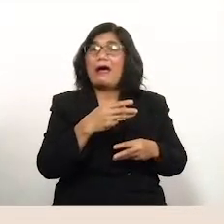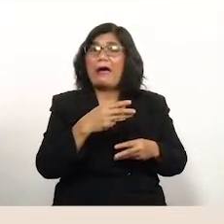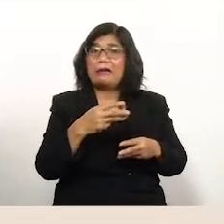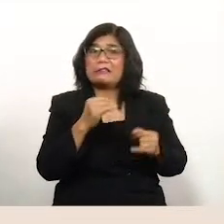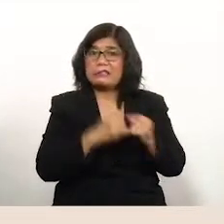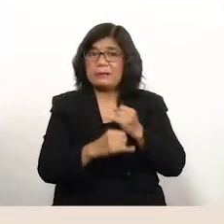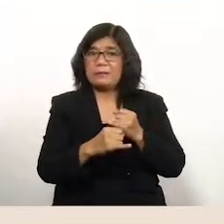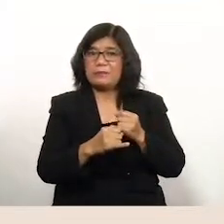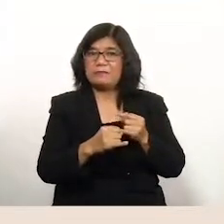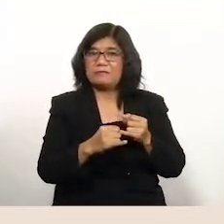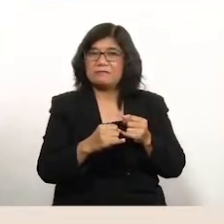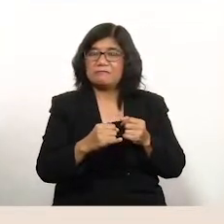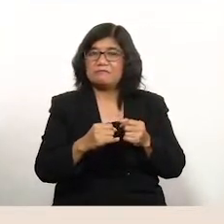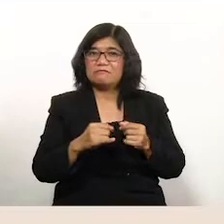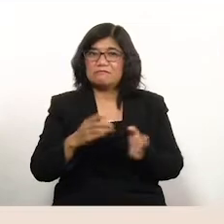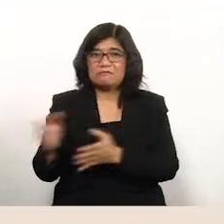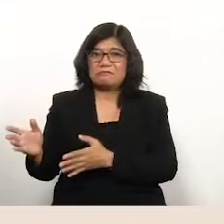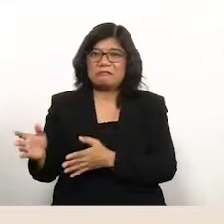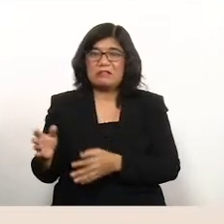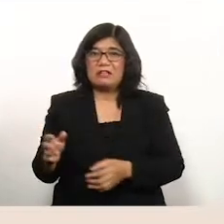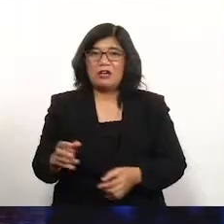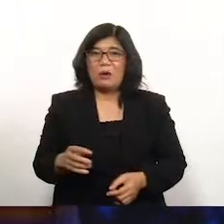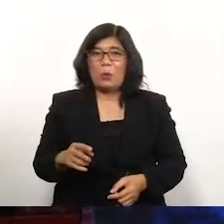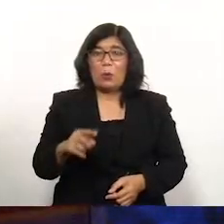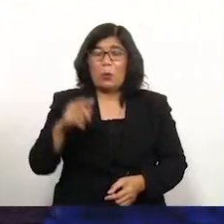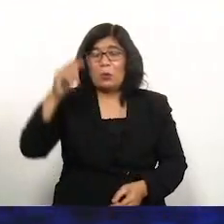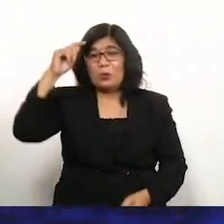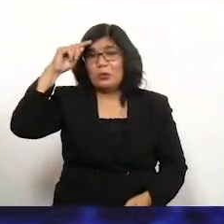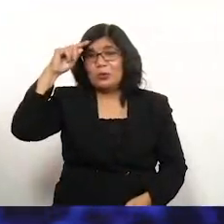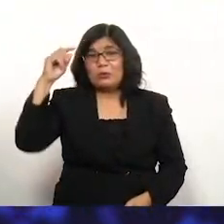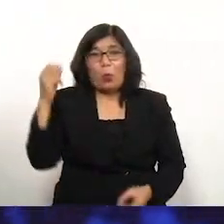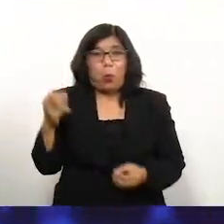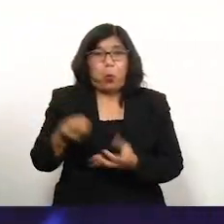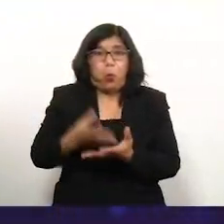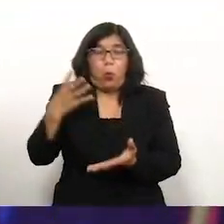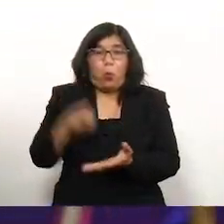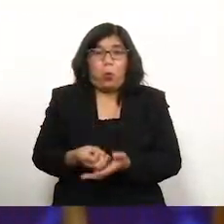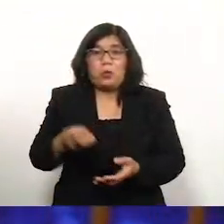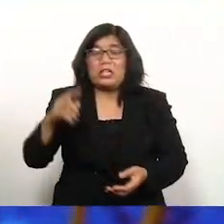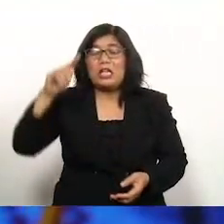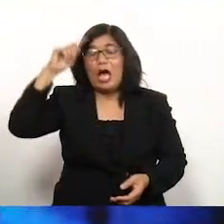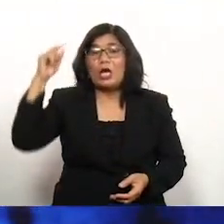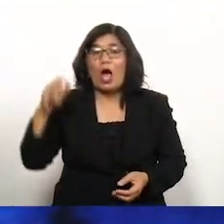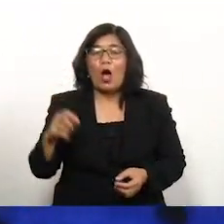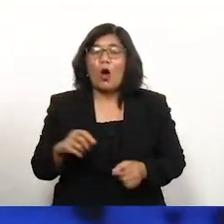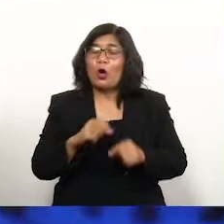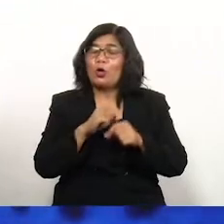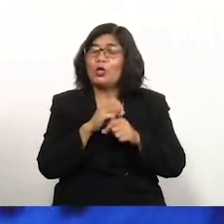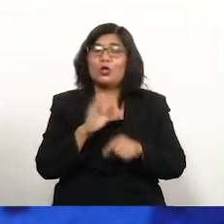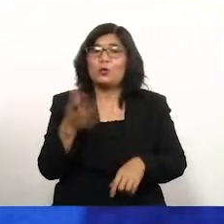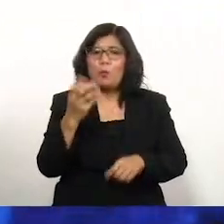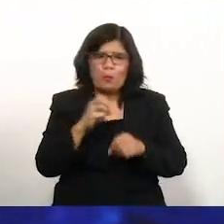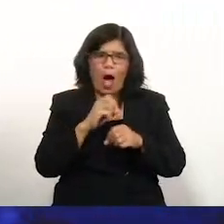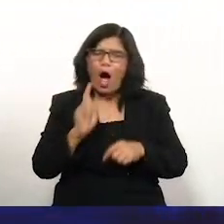Apa artinya aksen lagi-lagi Wow hidupkan Harus kaya hidup kaya ini diberkati diperingati diberkati jadi enggak ada lagi khotbah lain kecuali